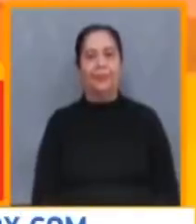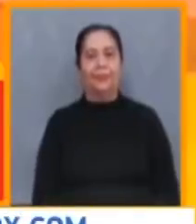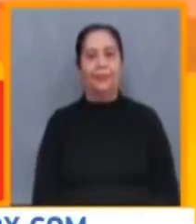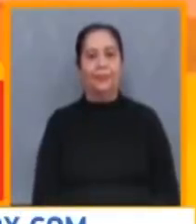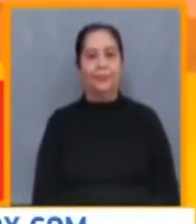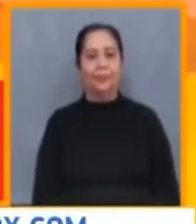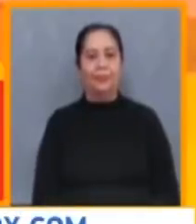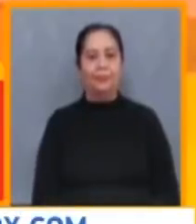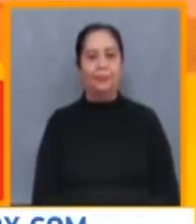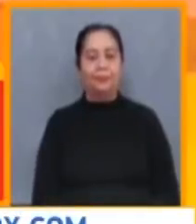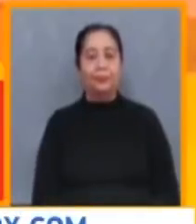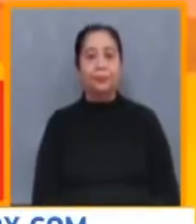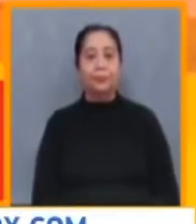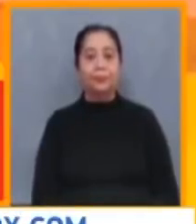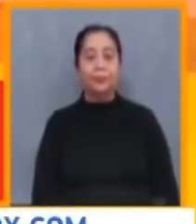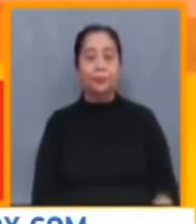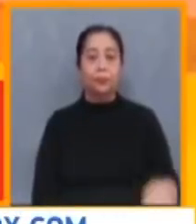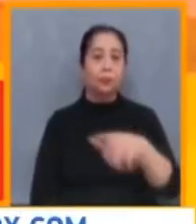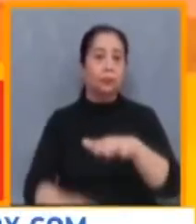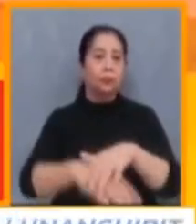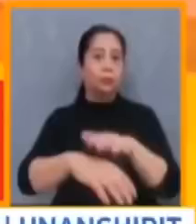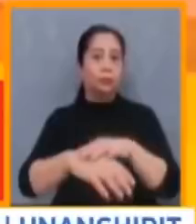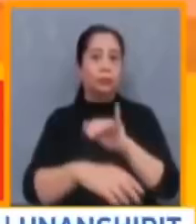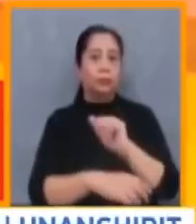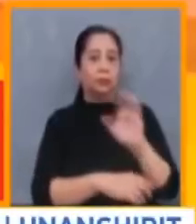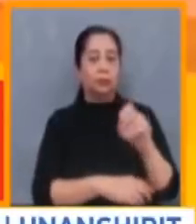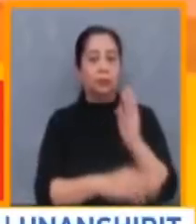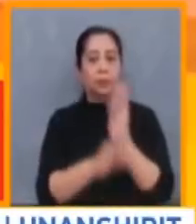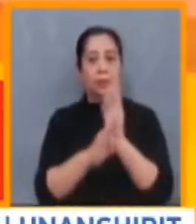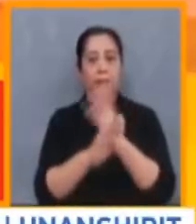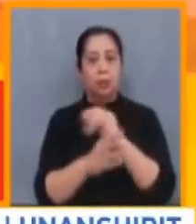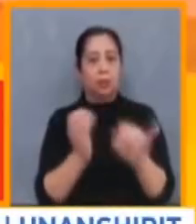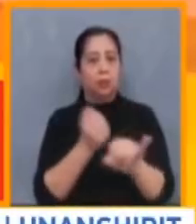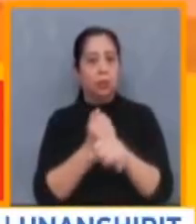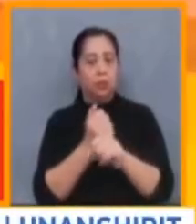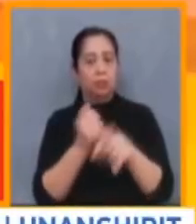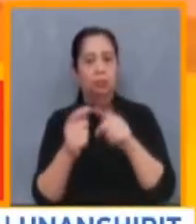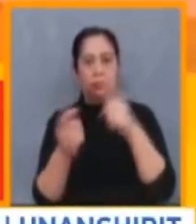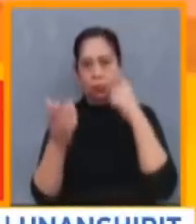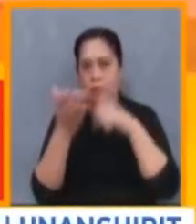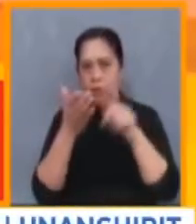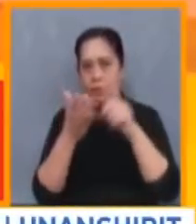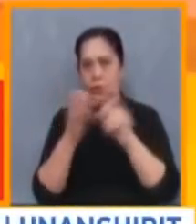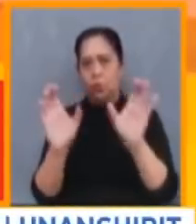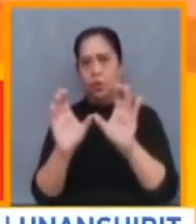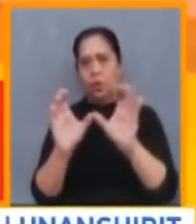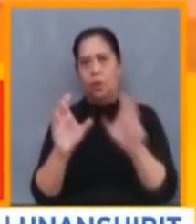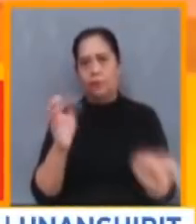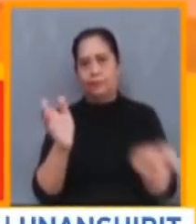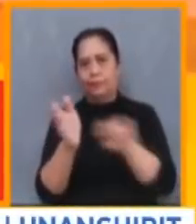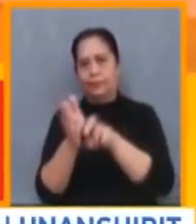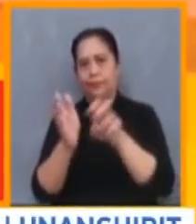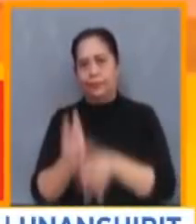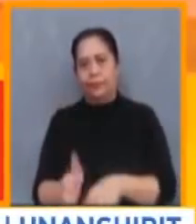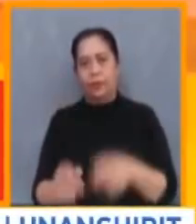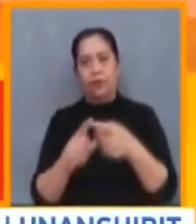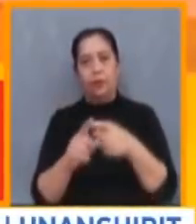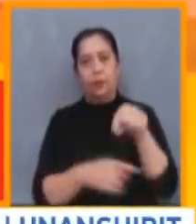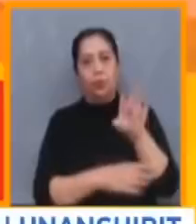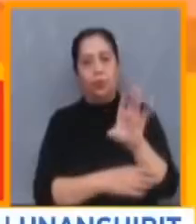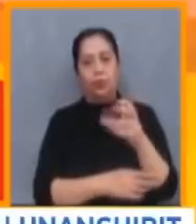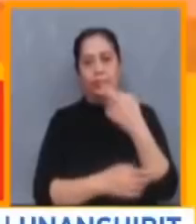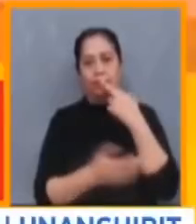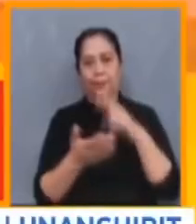Pinapara na matauhan ng IACT ang mga bus at jeep para inspeksyunin ang mga vaccination card ng mga pasahero. Mula sa Quezon City, may unang balita live si